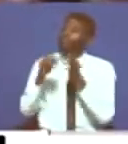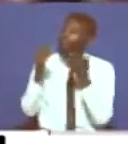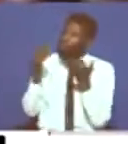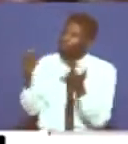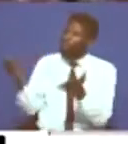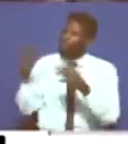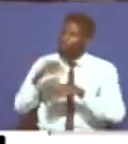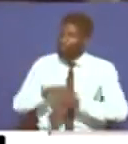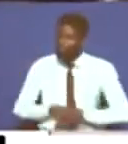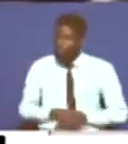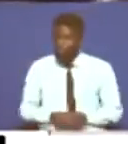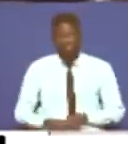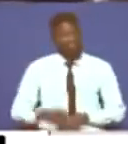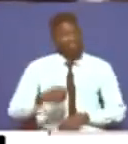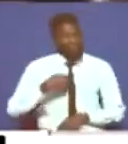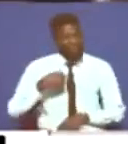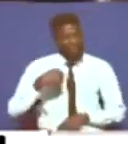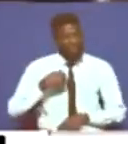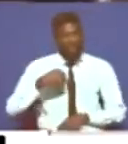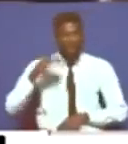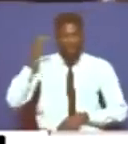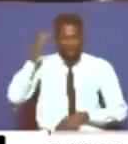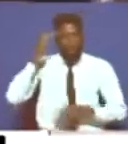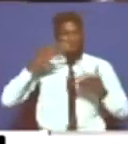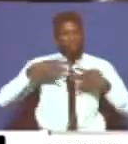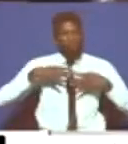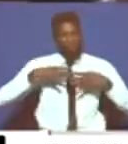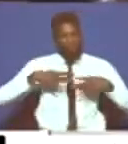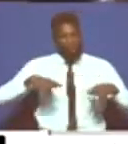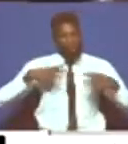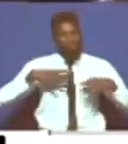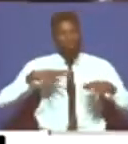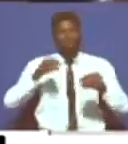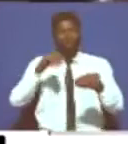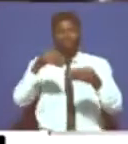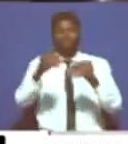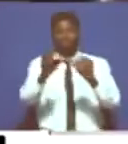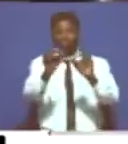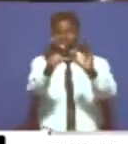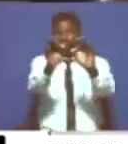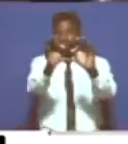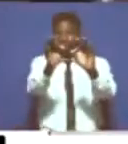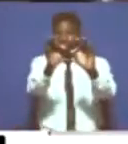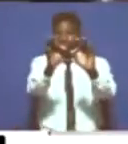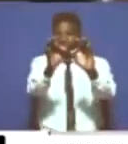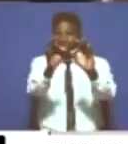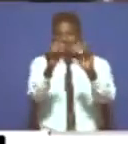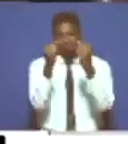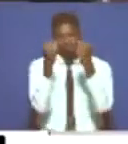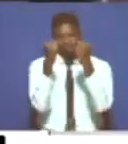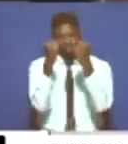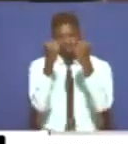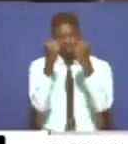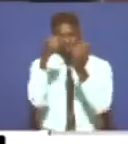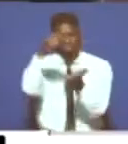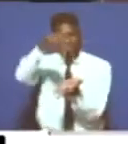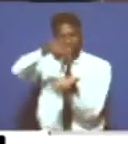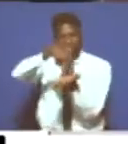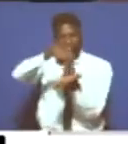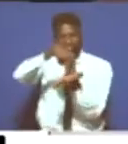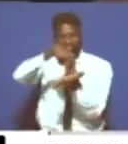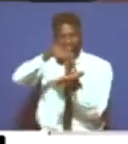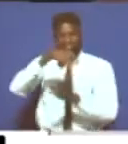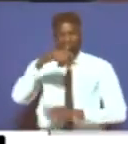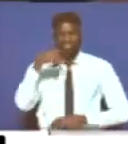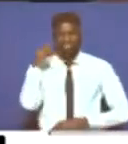Na mimi najua watu wa Busia wako chonjo na wamesimama imara na wameweka sura ya